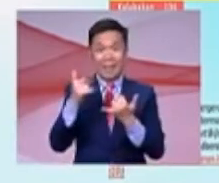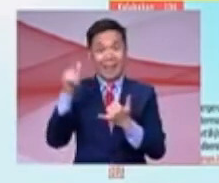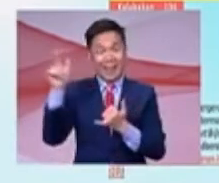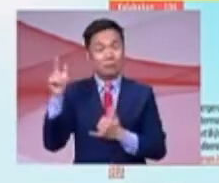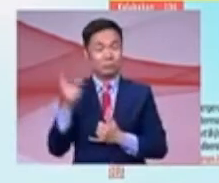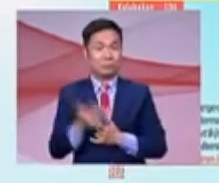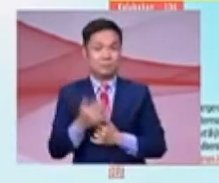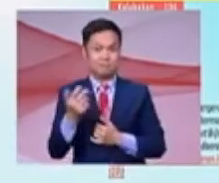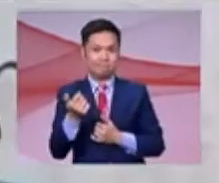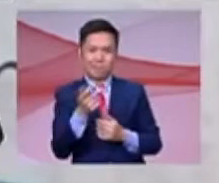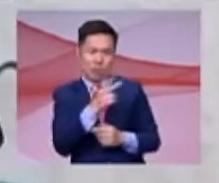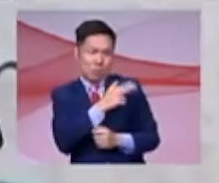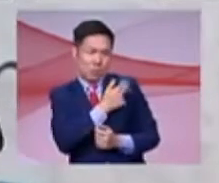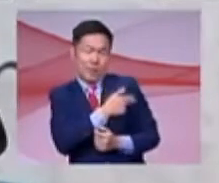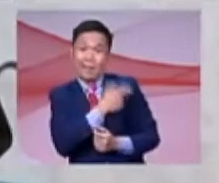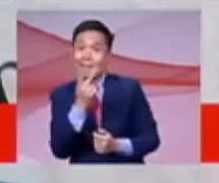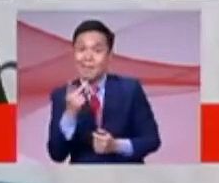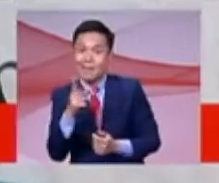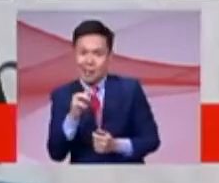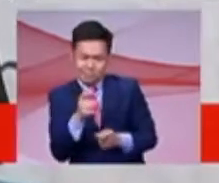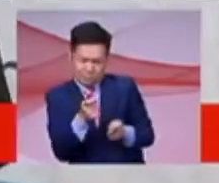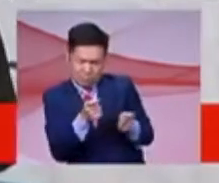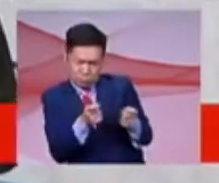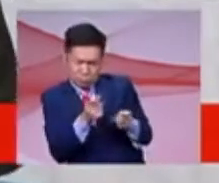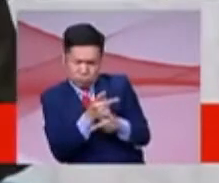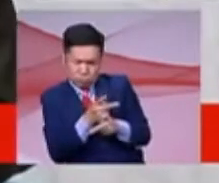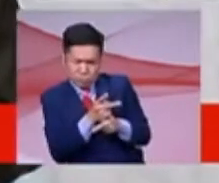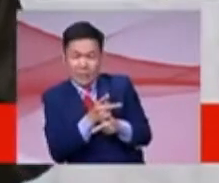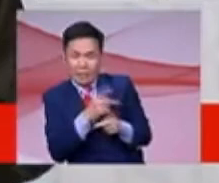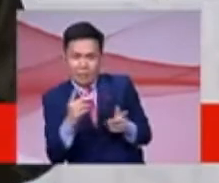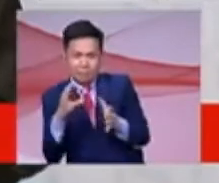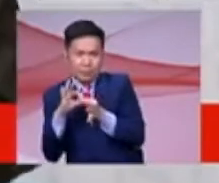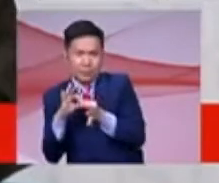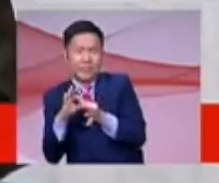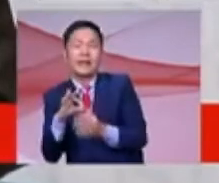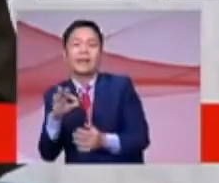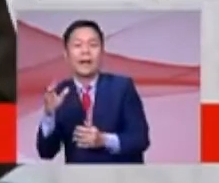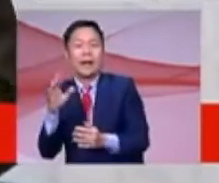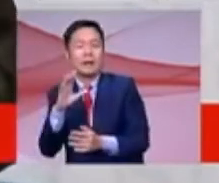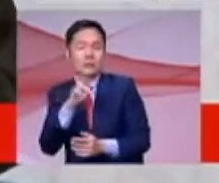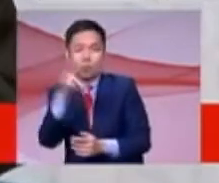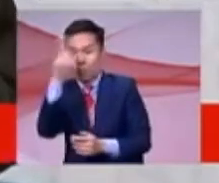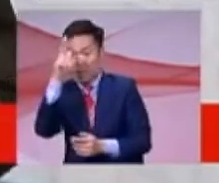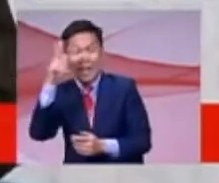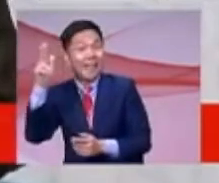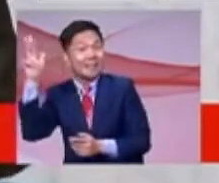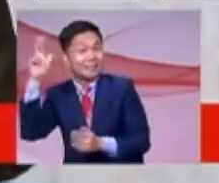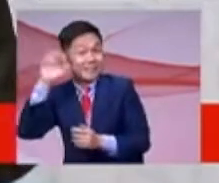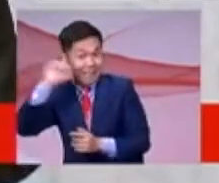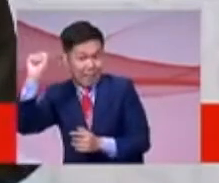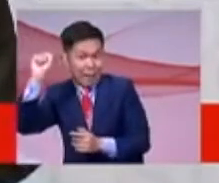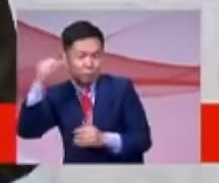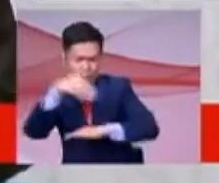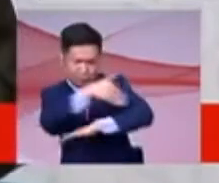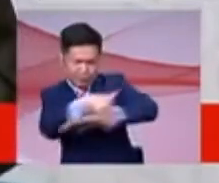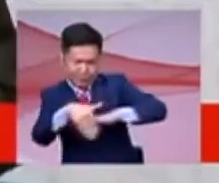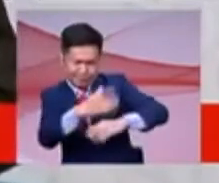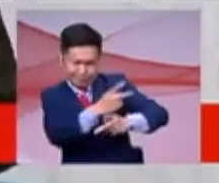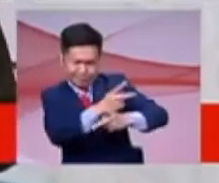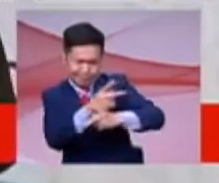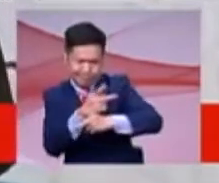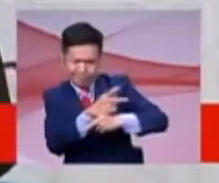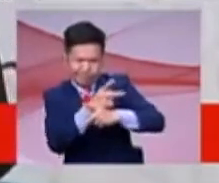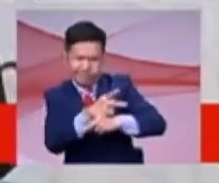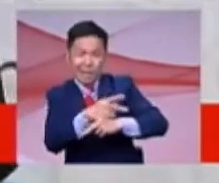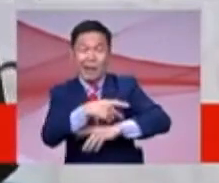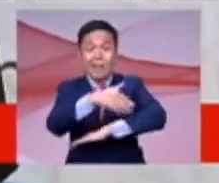kesihatan awam dan juga kerjasama yang padu dengan kerajaan negeri, kita berjaya mengawal sempadan dengan baik, sempadan